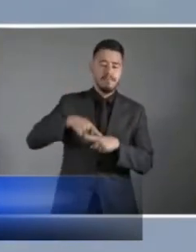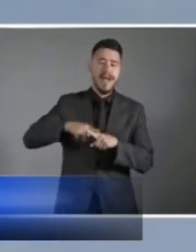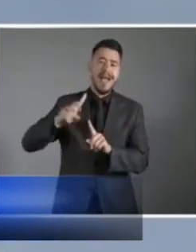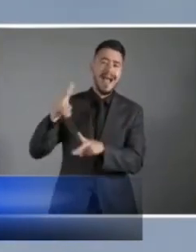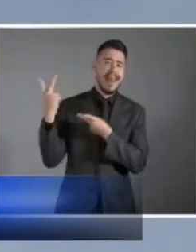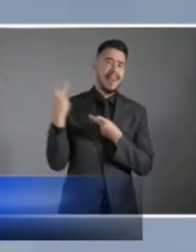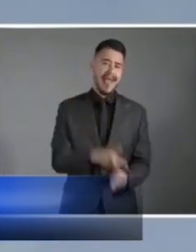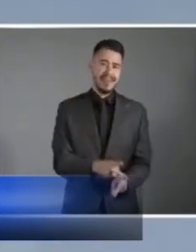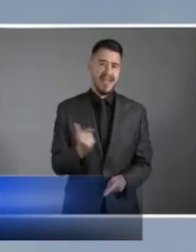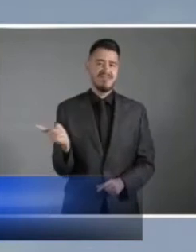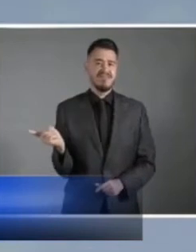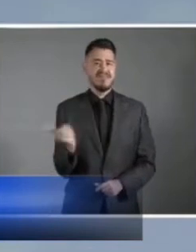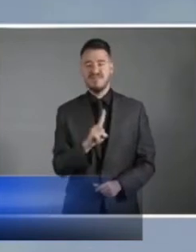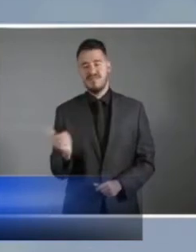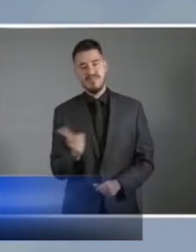πολιτικός ορθών.